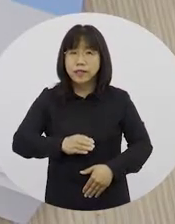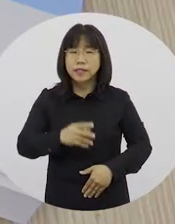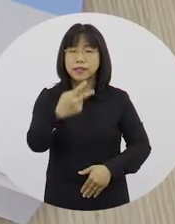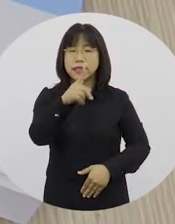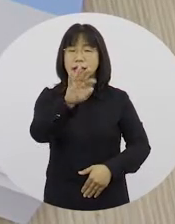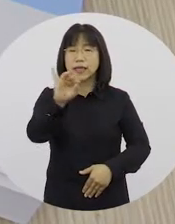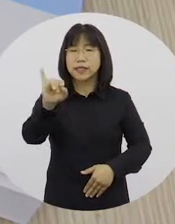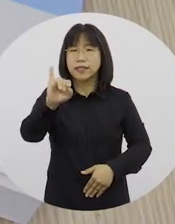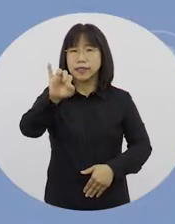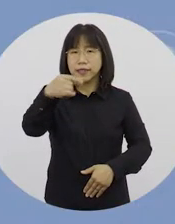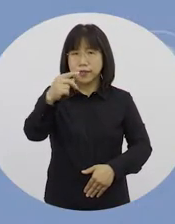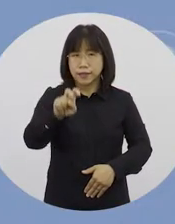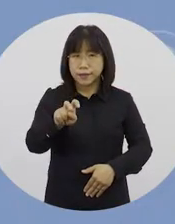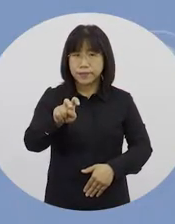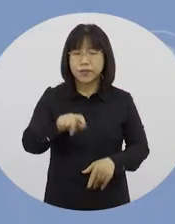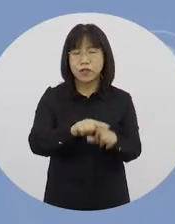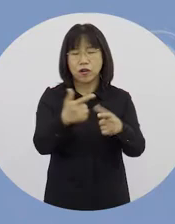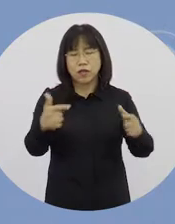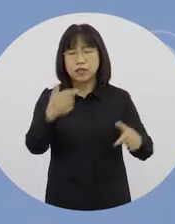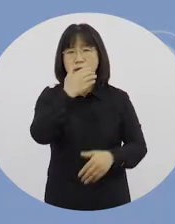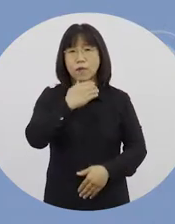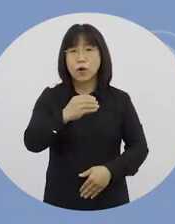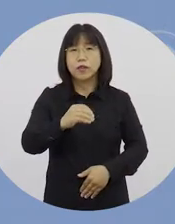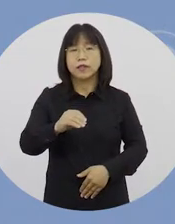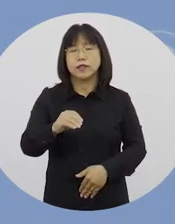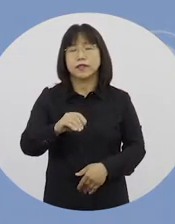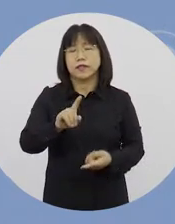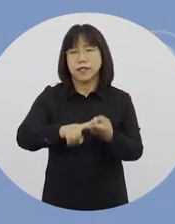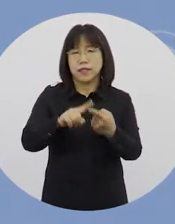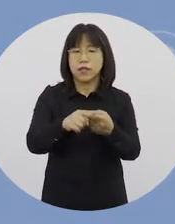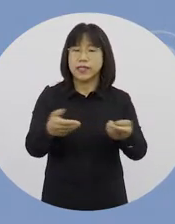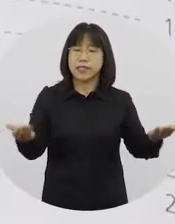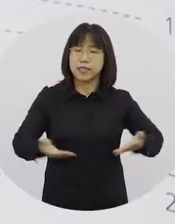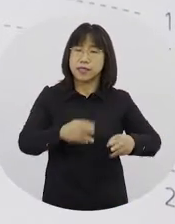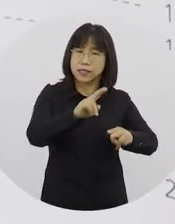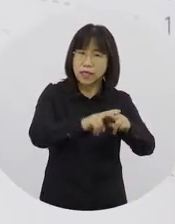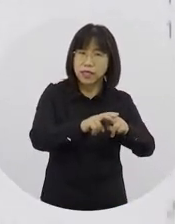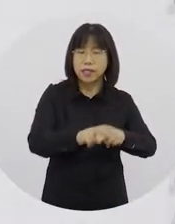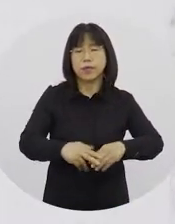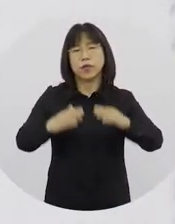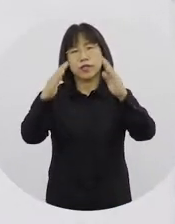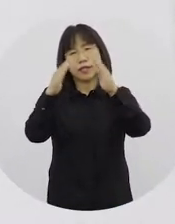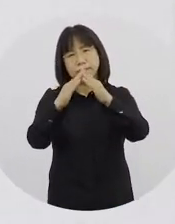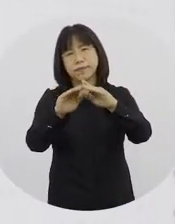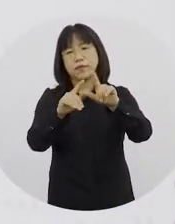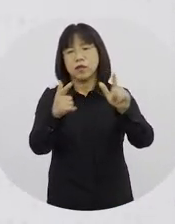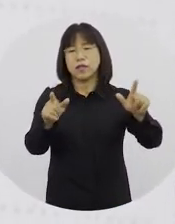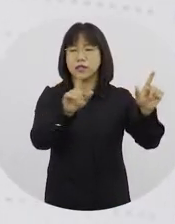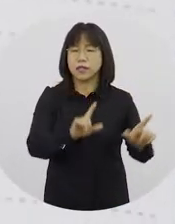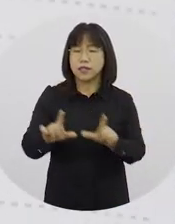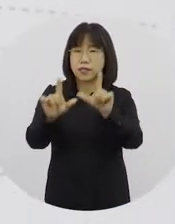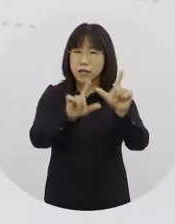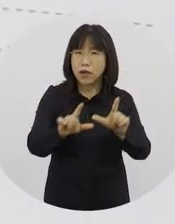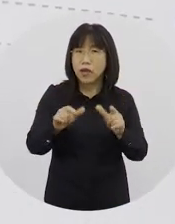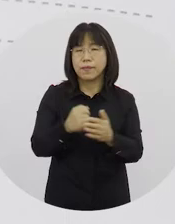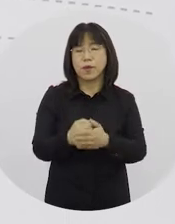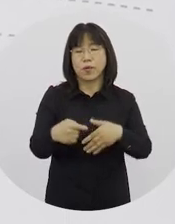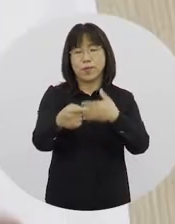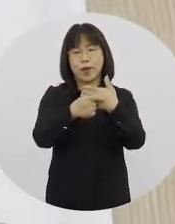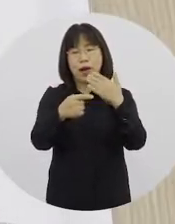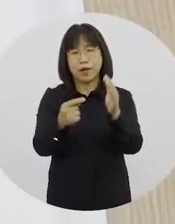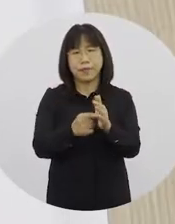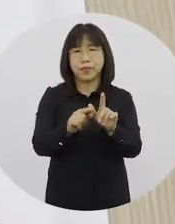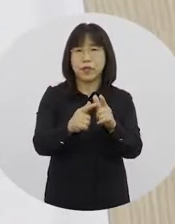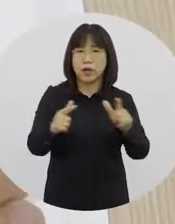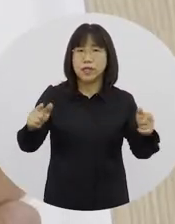다이음에는 각 기관에서 마련한 다양한 복지 자원들을 일자리, 주거, 일상생활, 정신건강 및 심리정서